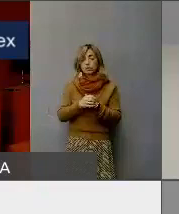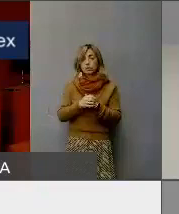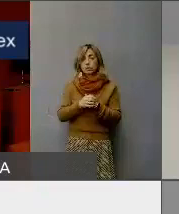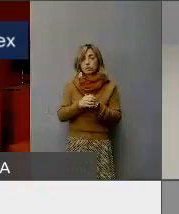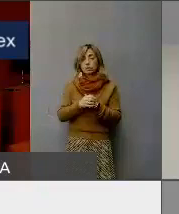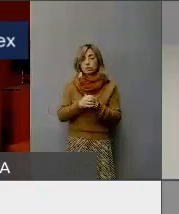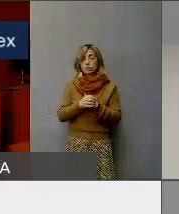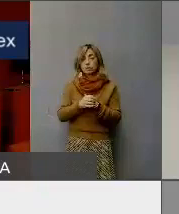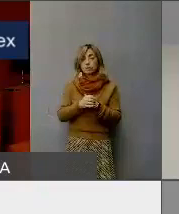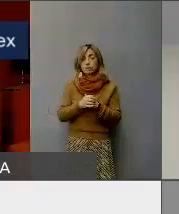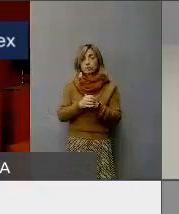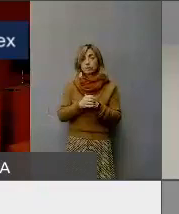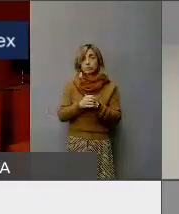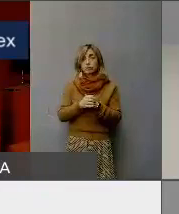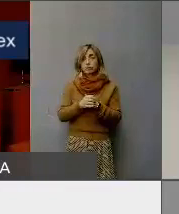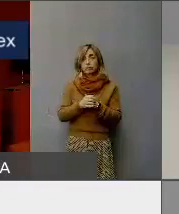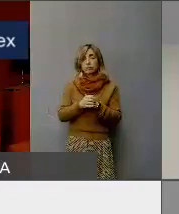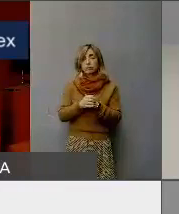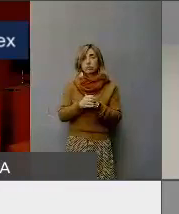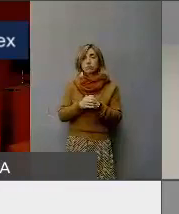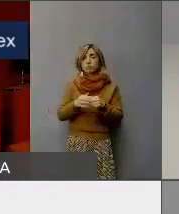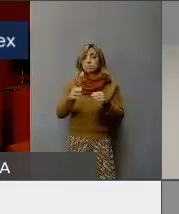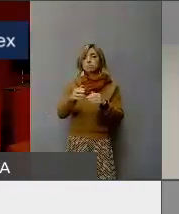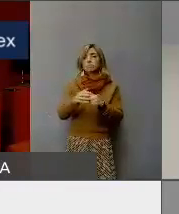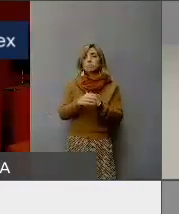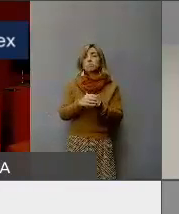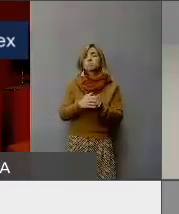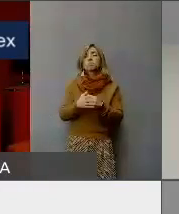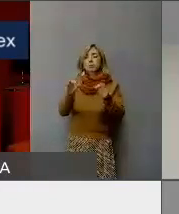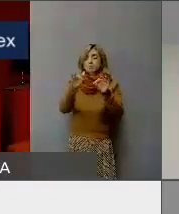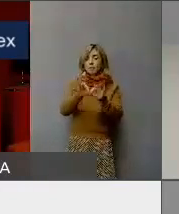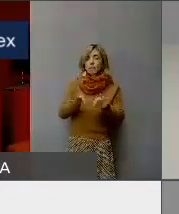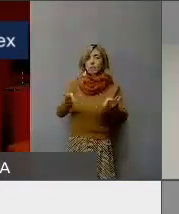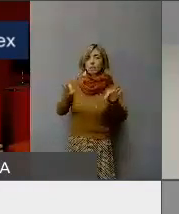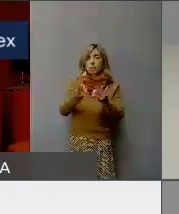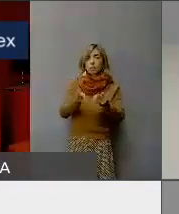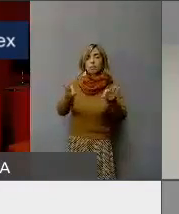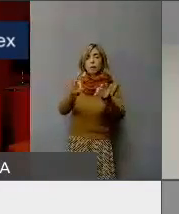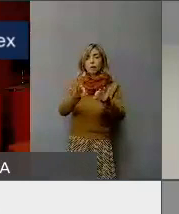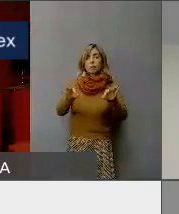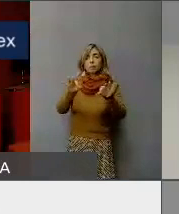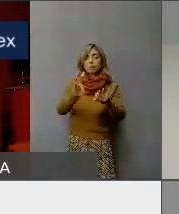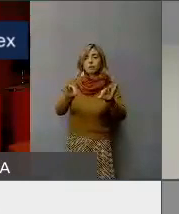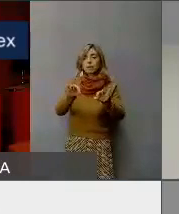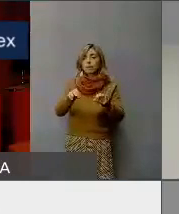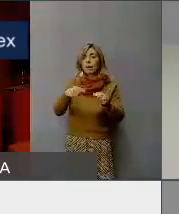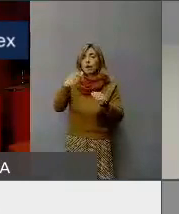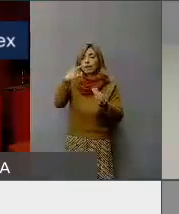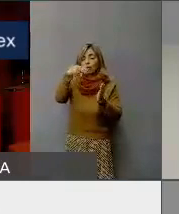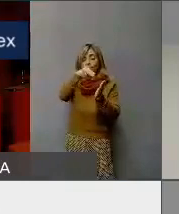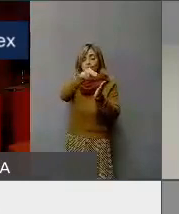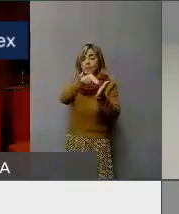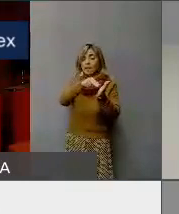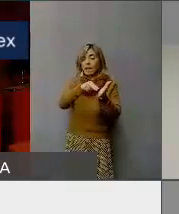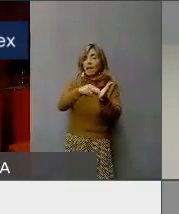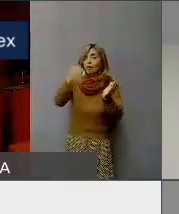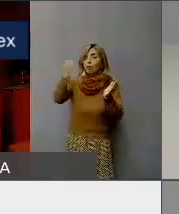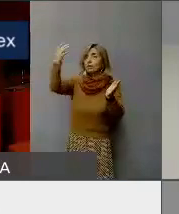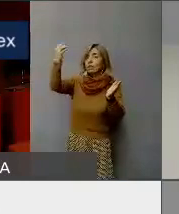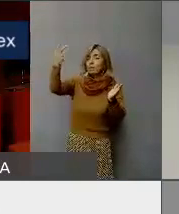voi giustamente richiedete io colgo l'occasione per fare i complimenti al